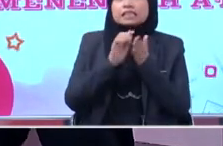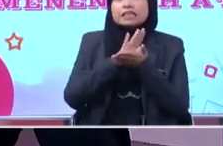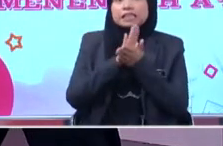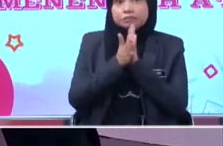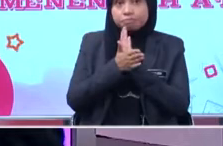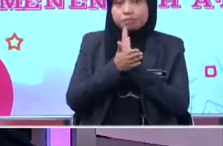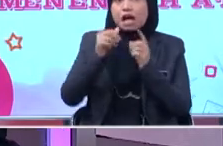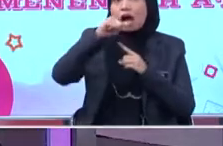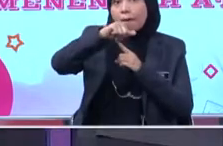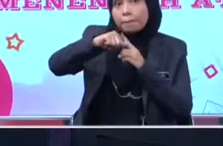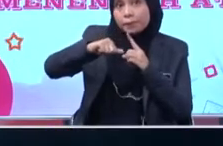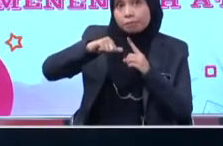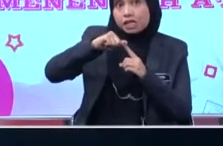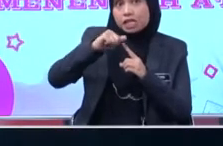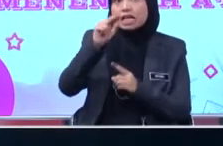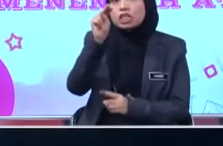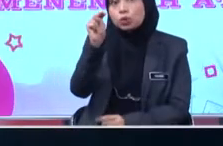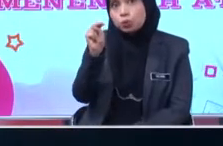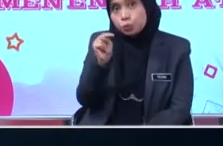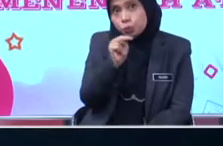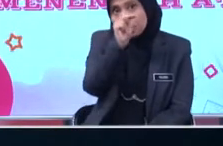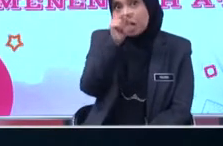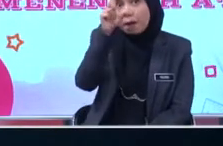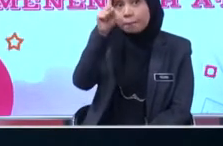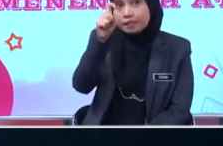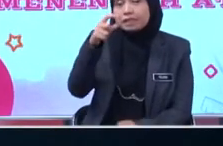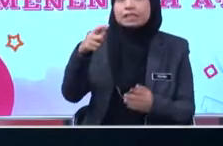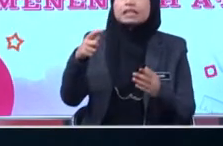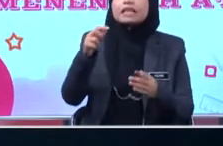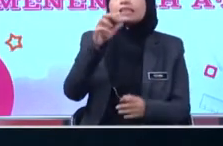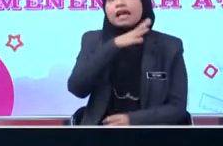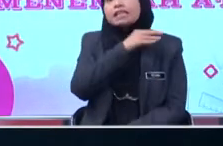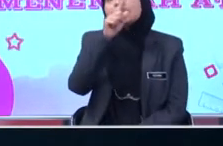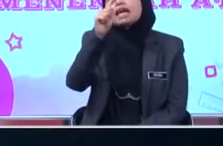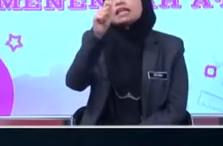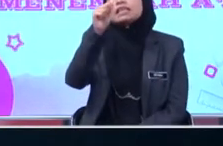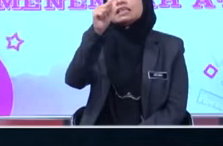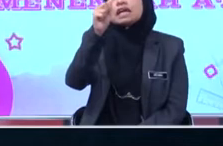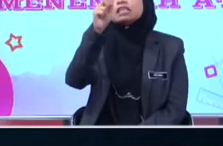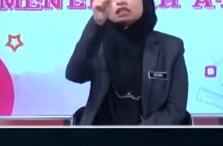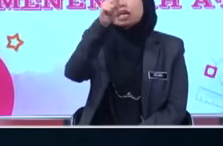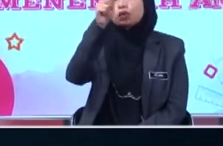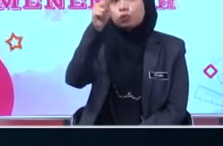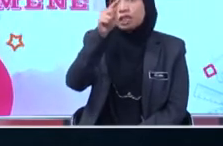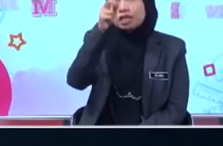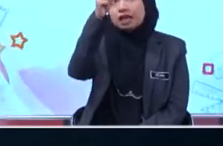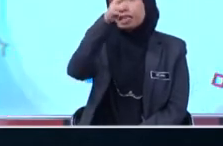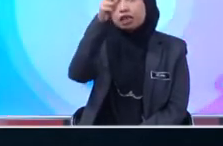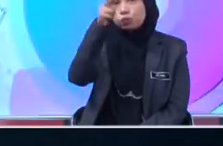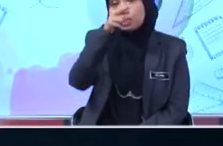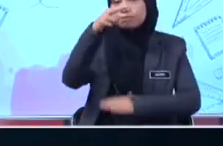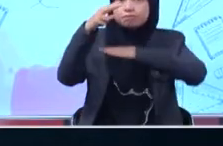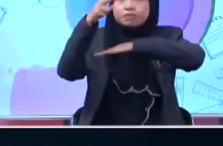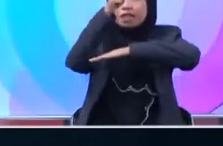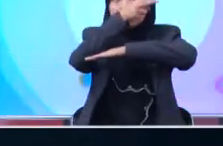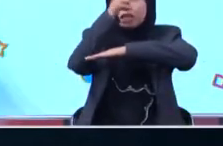apabila nun mati dan tanwin atau ini atas bawah depan Edwin